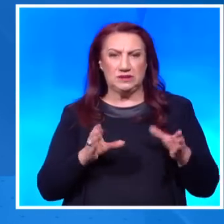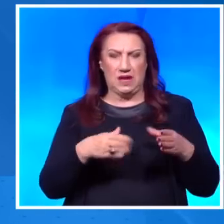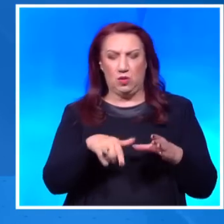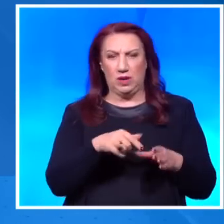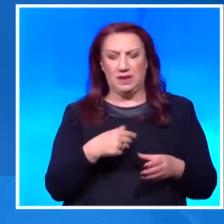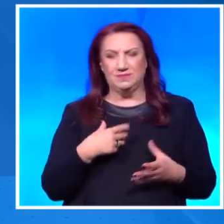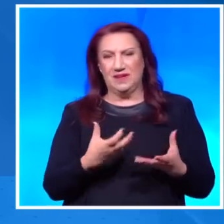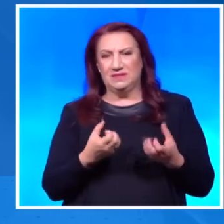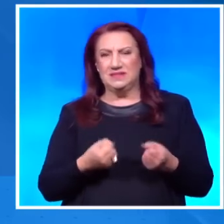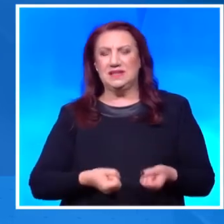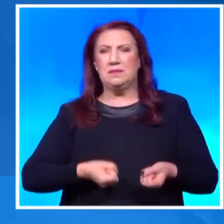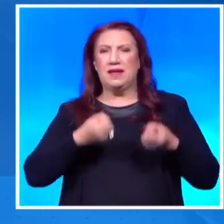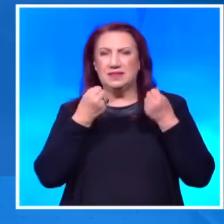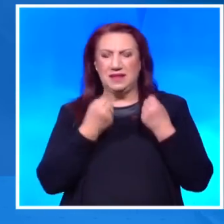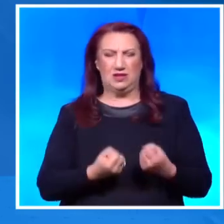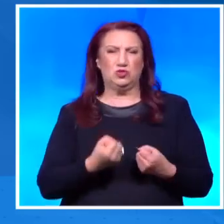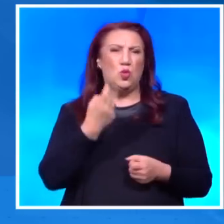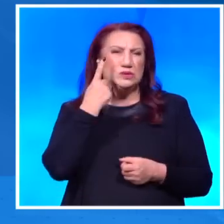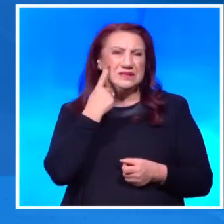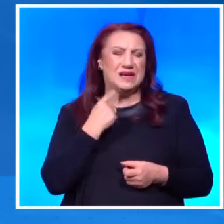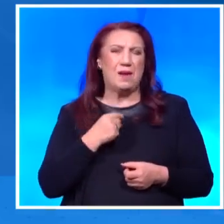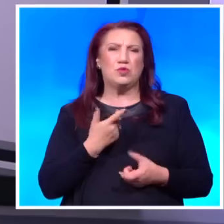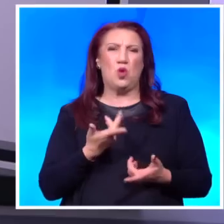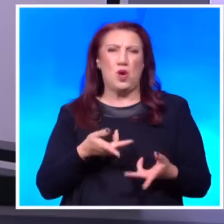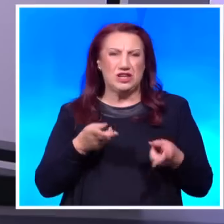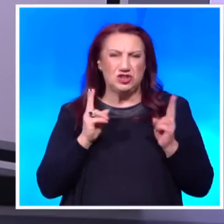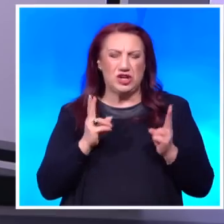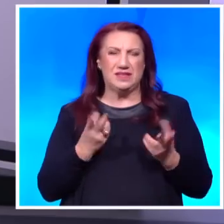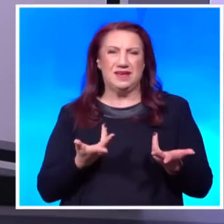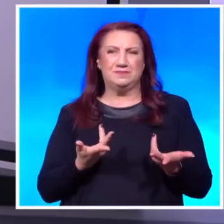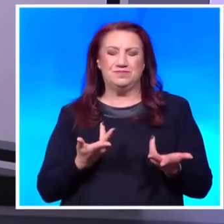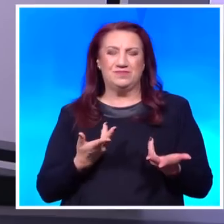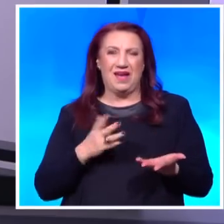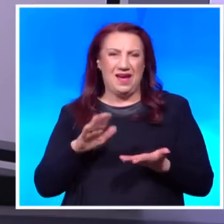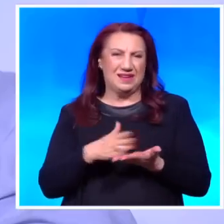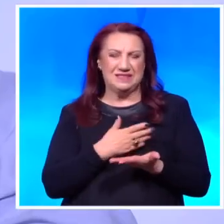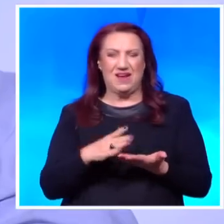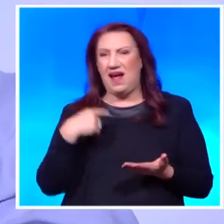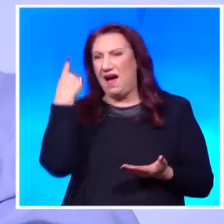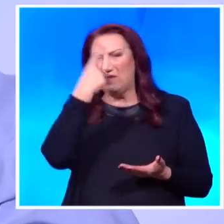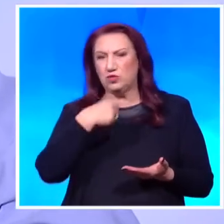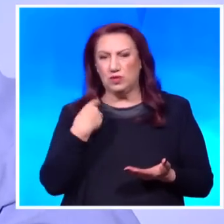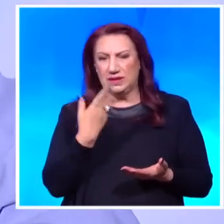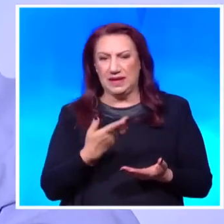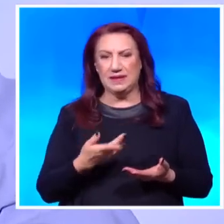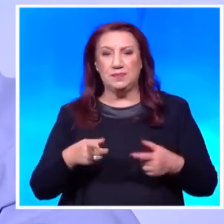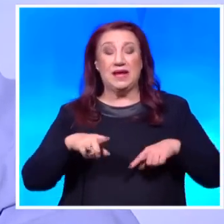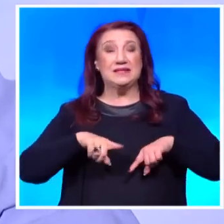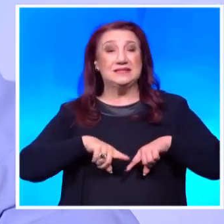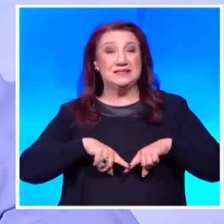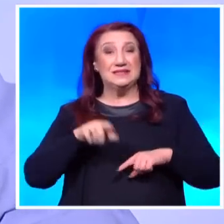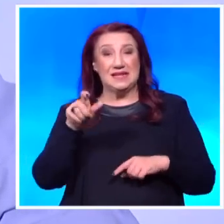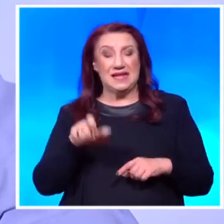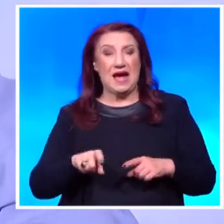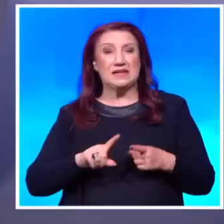срамно решение, тежко увреждащо авторитета на съдебната власт. В студиото на BTV съдия Красимир Мазгалов обясни, в закона